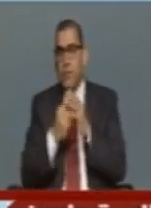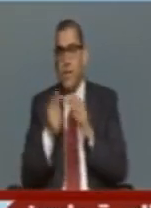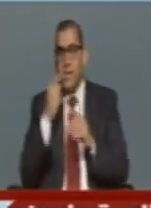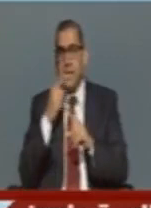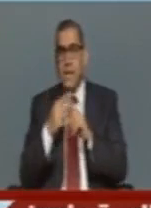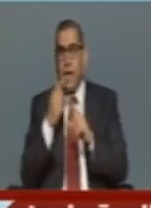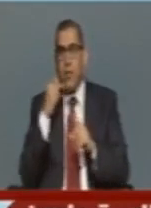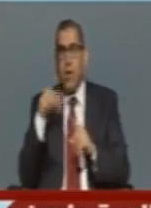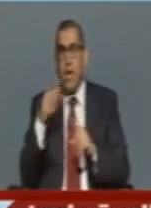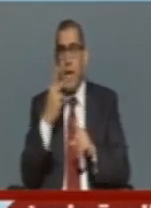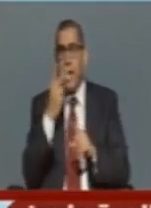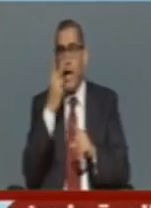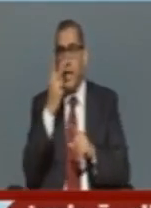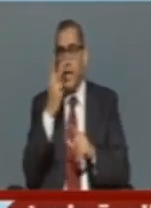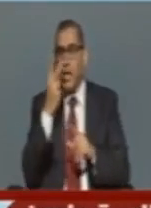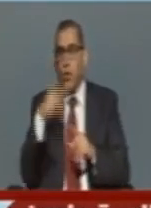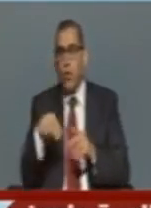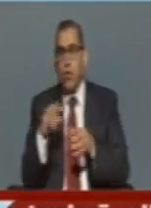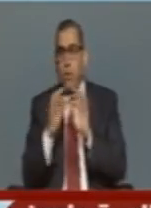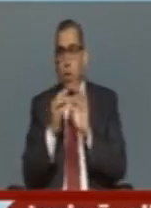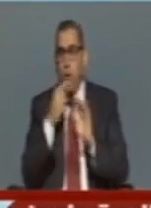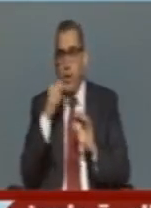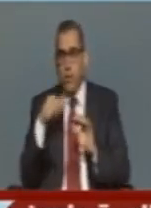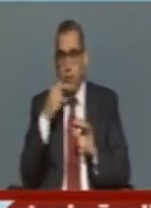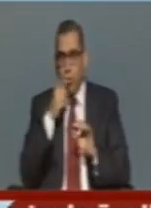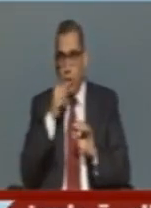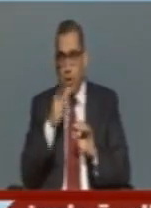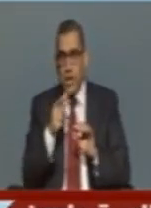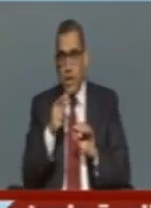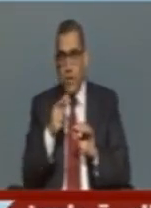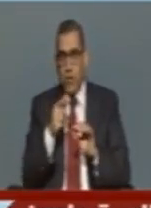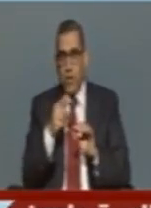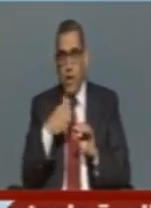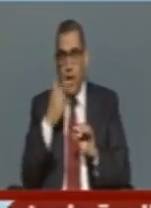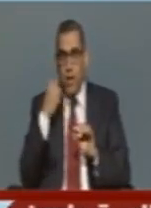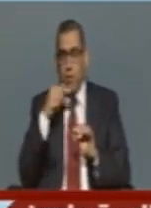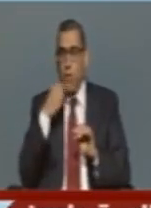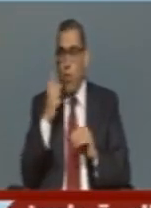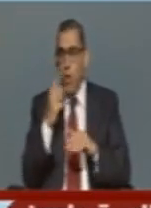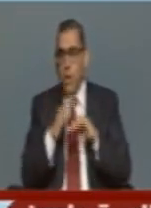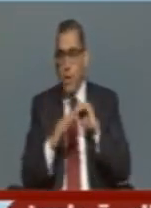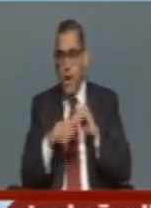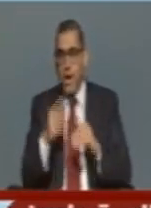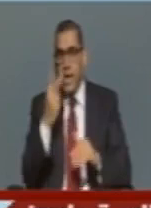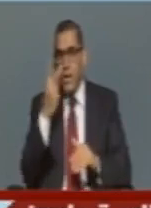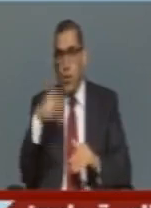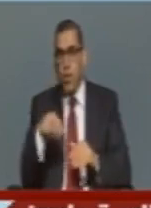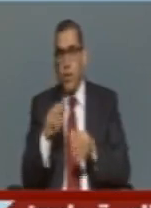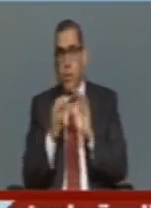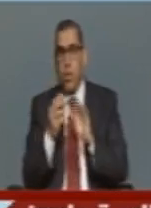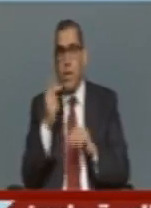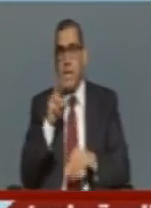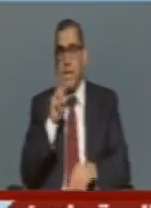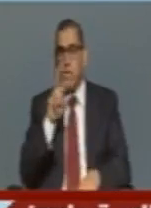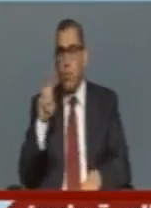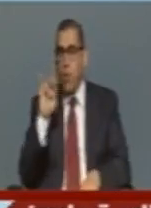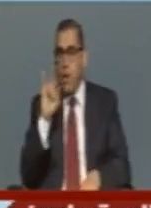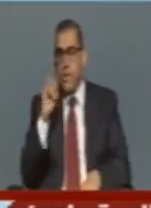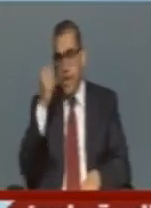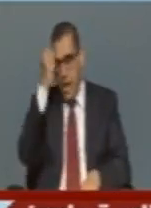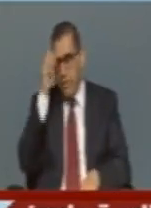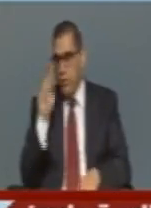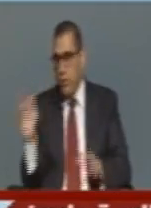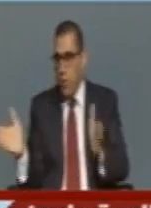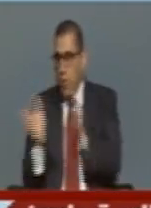اللي 2 مليون ونص. يعني انا اللي بيدخل لي في اولى ابتدائي 2 مليون ونص زائد 750 الف.